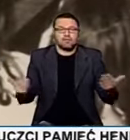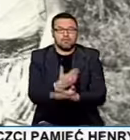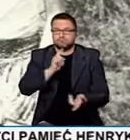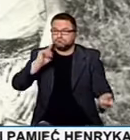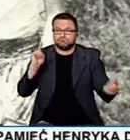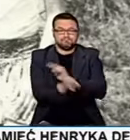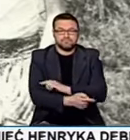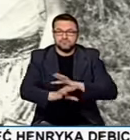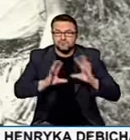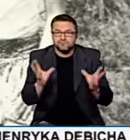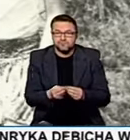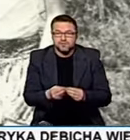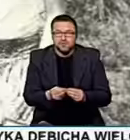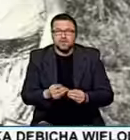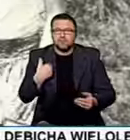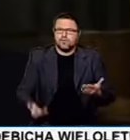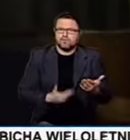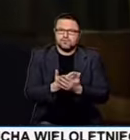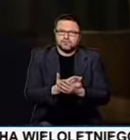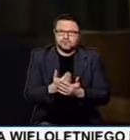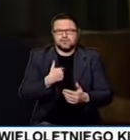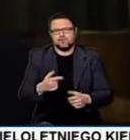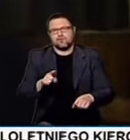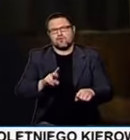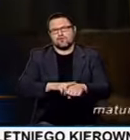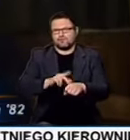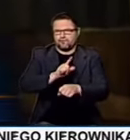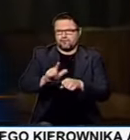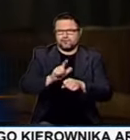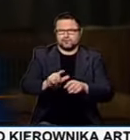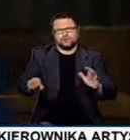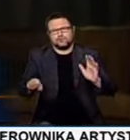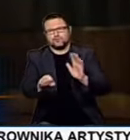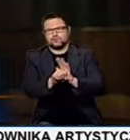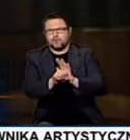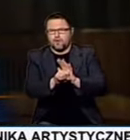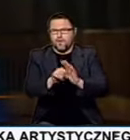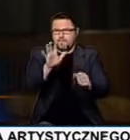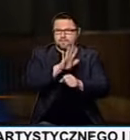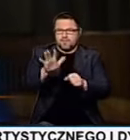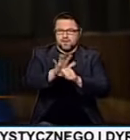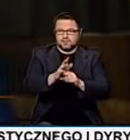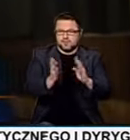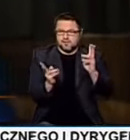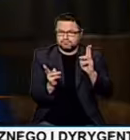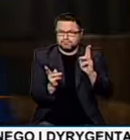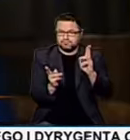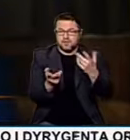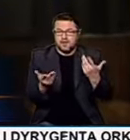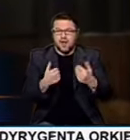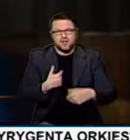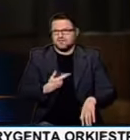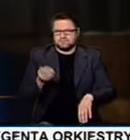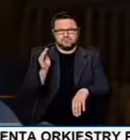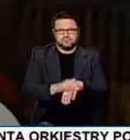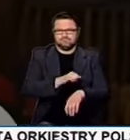plany. Była propozycja, że możemy to zrobić godziny chyba 12, z tego co pamiętam, do 15. No ale na to my żeśmy